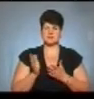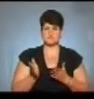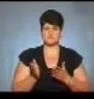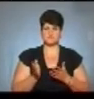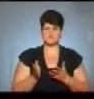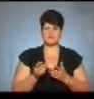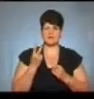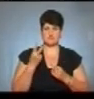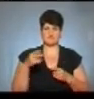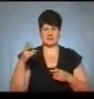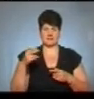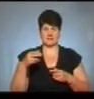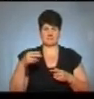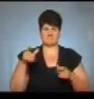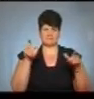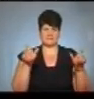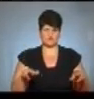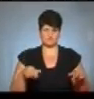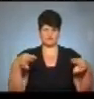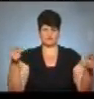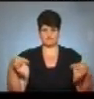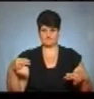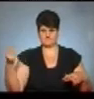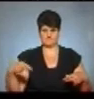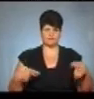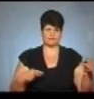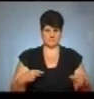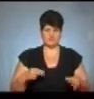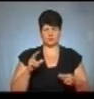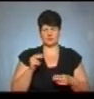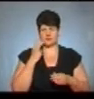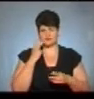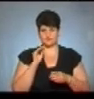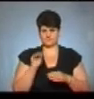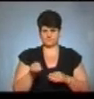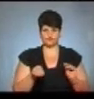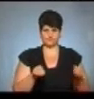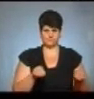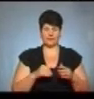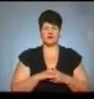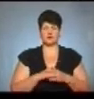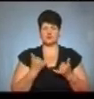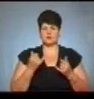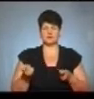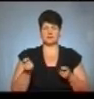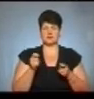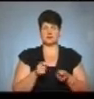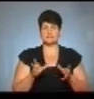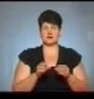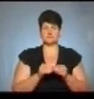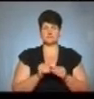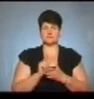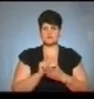І дві відомості розписала. Число ставлю, як завжди. Сьогодні принесли мені субсидію разом з пенсією.